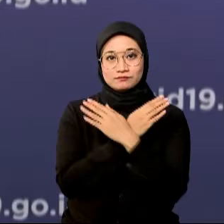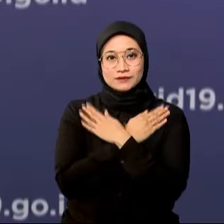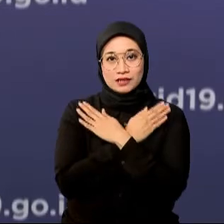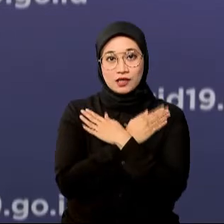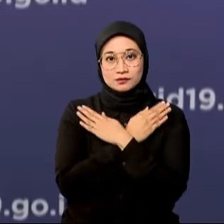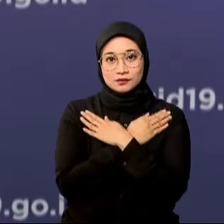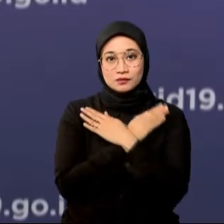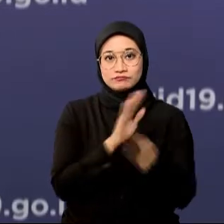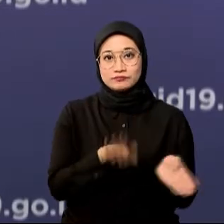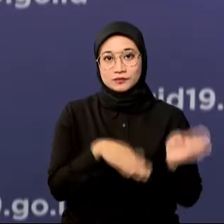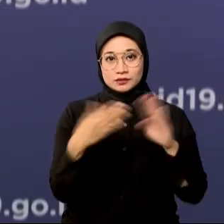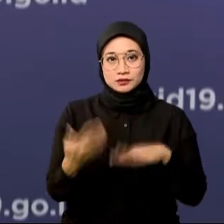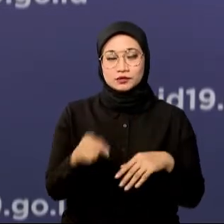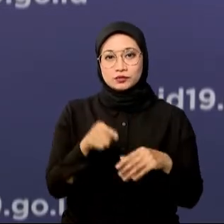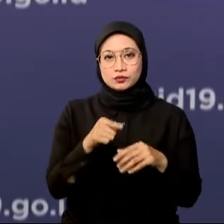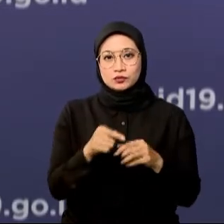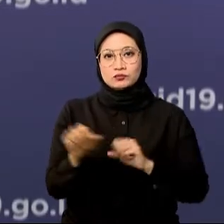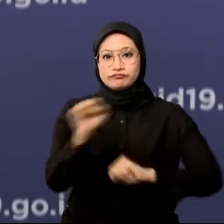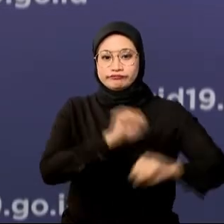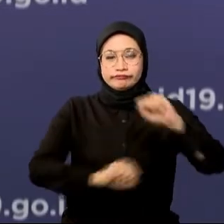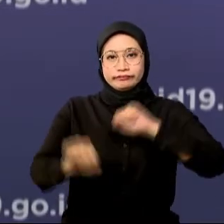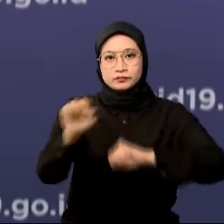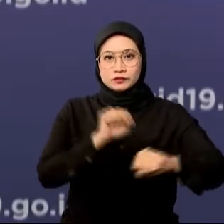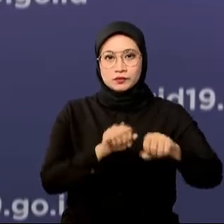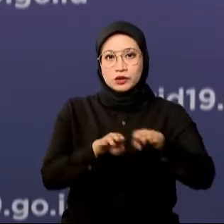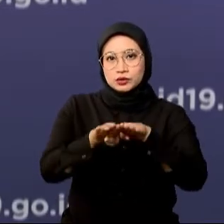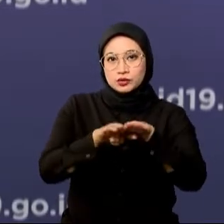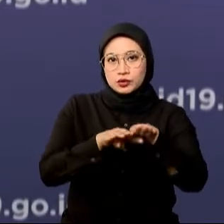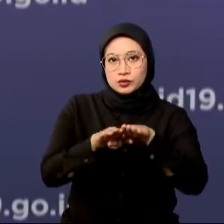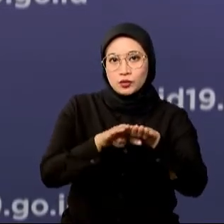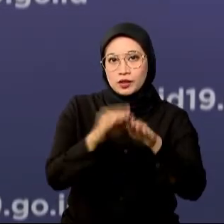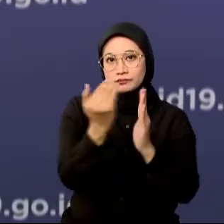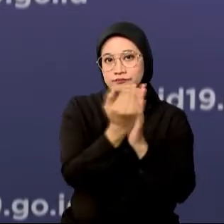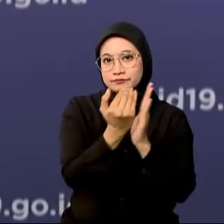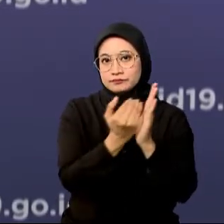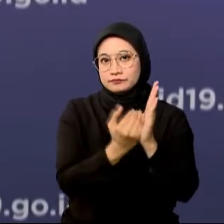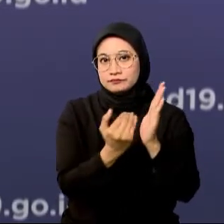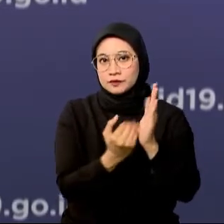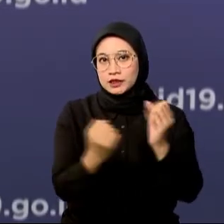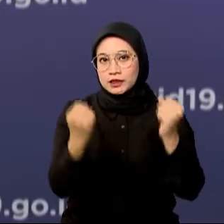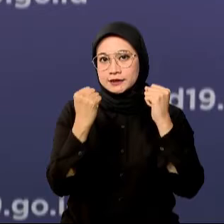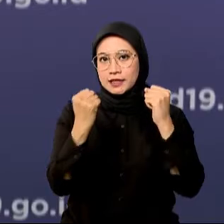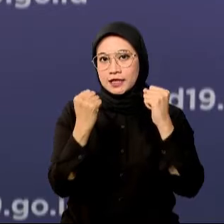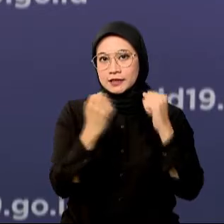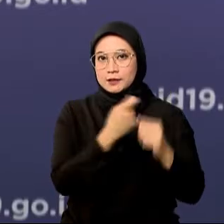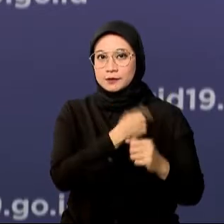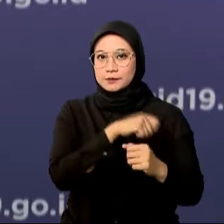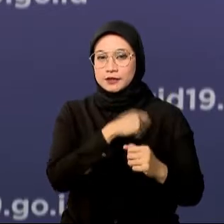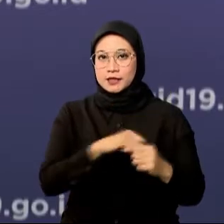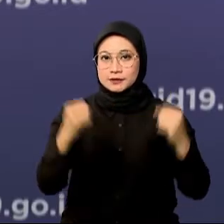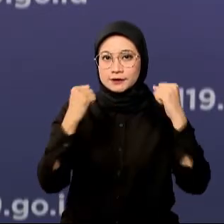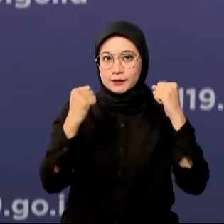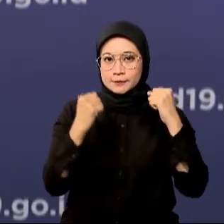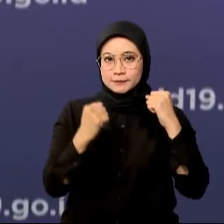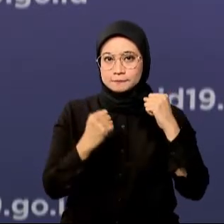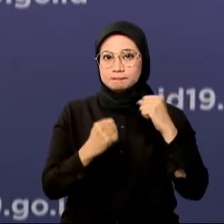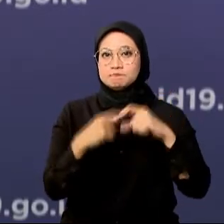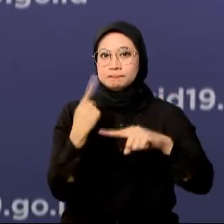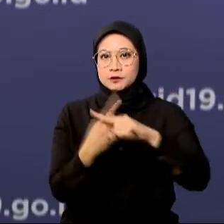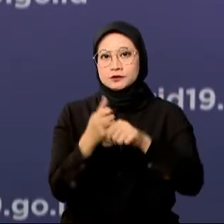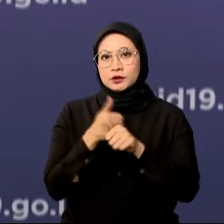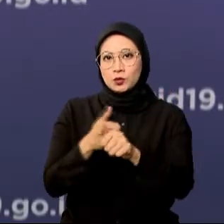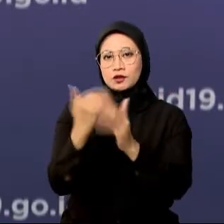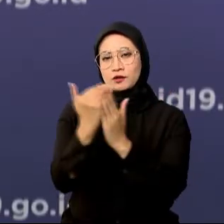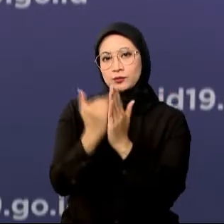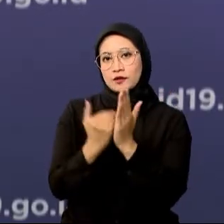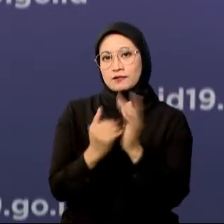sudah dilakukan sesuai dengan protokol yang diberikan oleh Kementerian Kesehatan Republik Indonesia dan World Health Organization atau